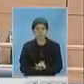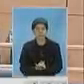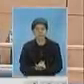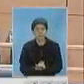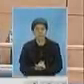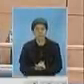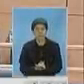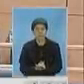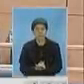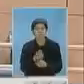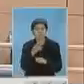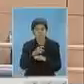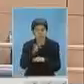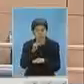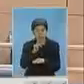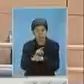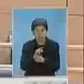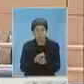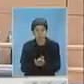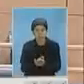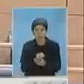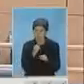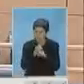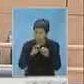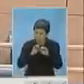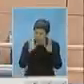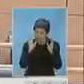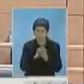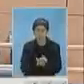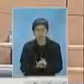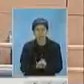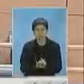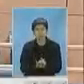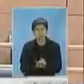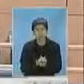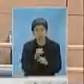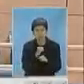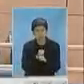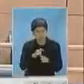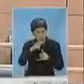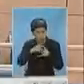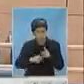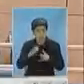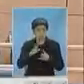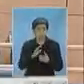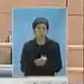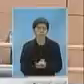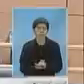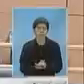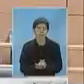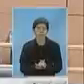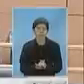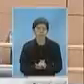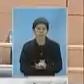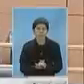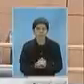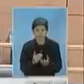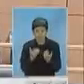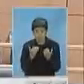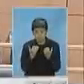ท่านประธานที่เคารพครับเอาให้ชัดว่าไม่ใช่เรื่องตัวบุคคล